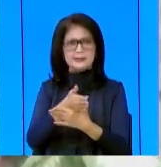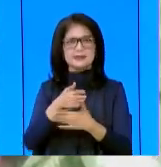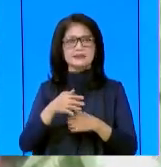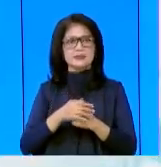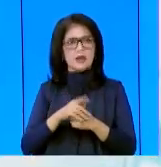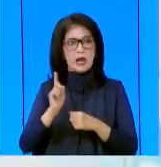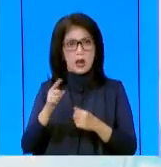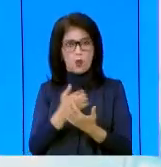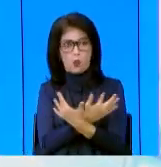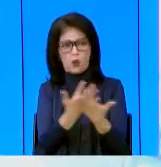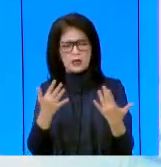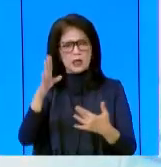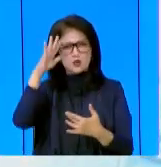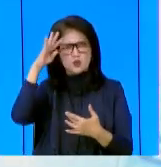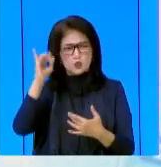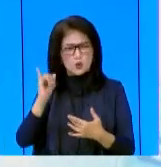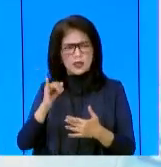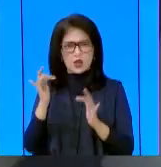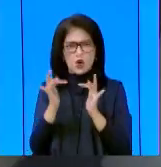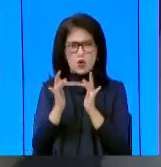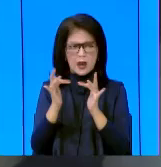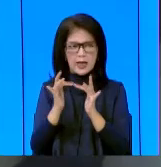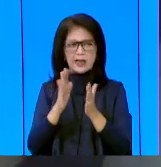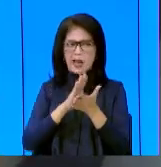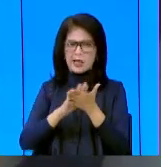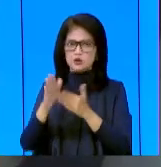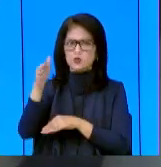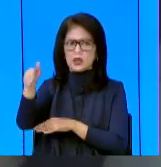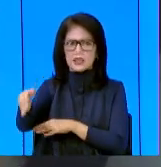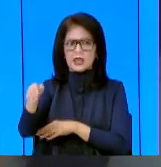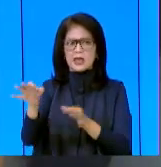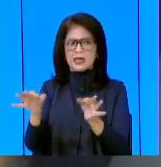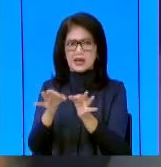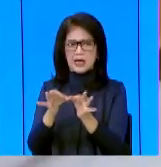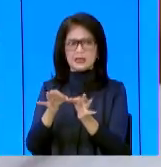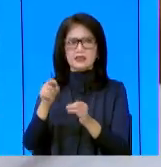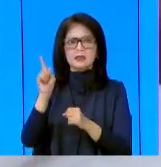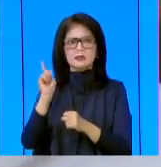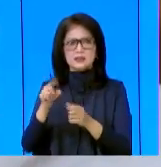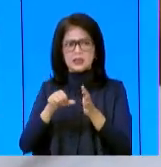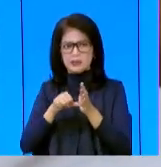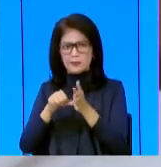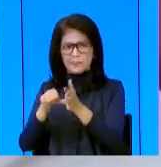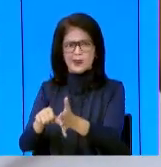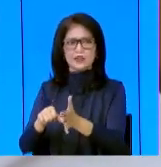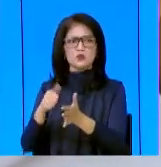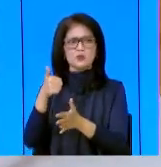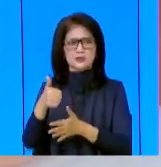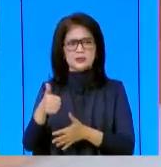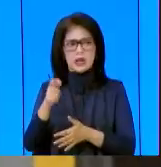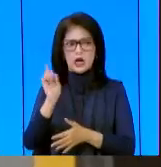Jika masyarakat kesulitan mendaftar online, bisa datang ke sekolah terdekat dan meminta bantuan petugas, serta tidak perlu datang ke sekolah yang dituju.